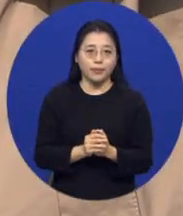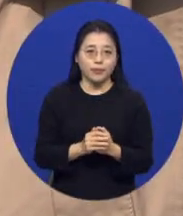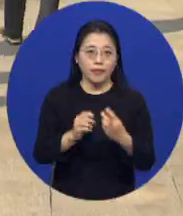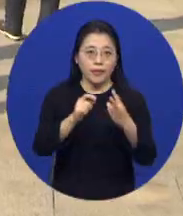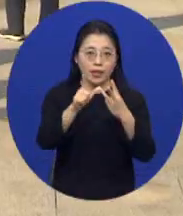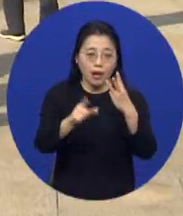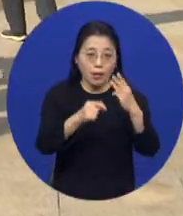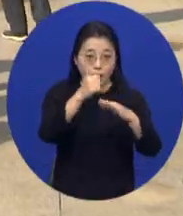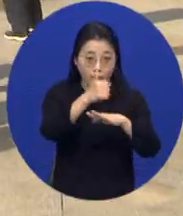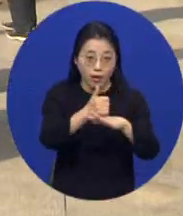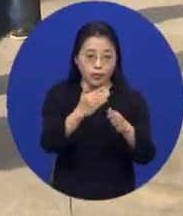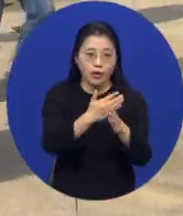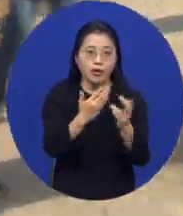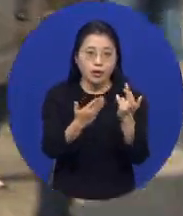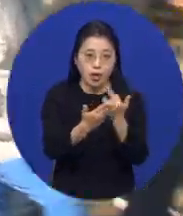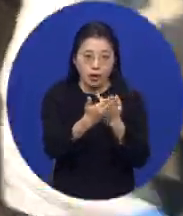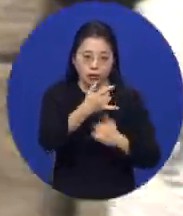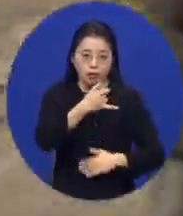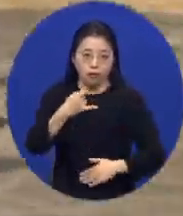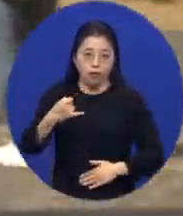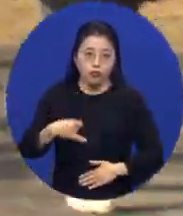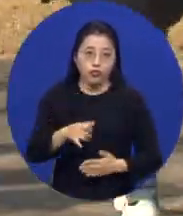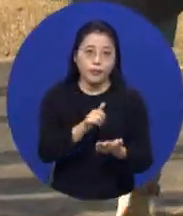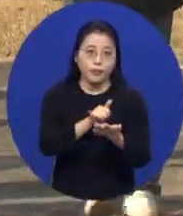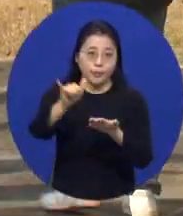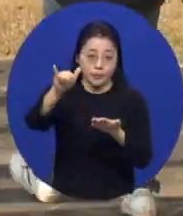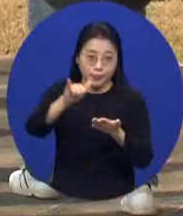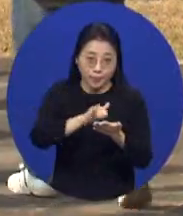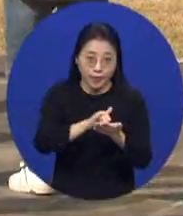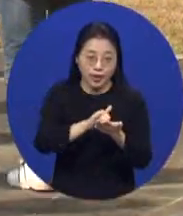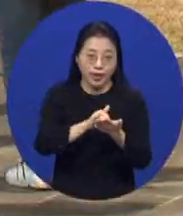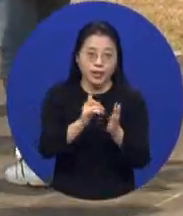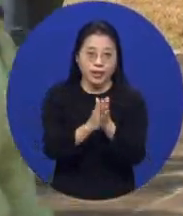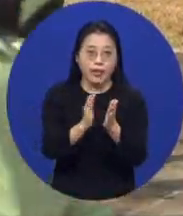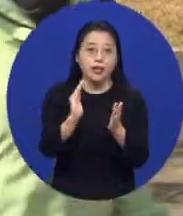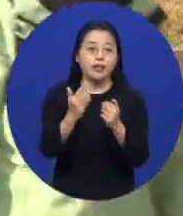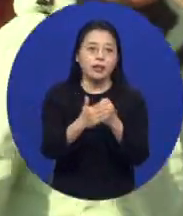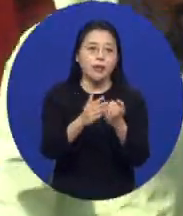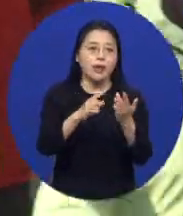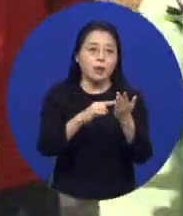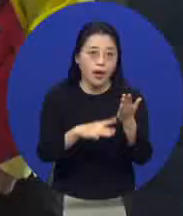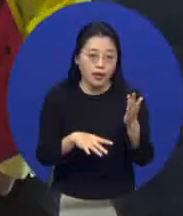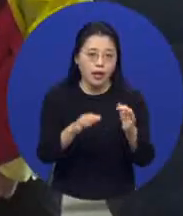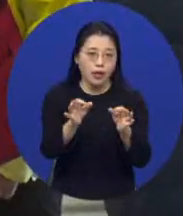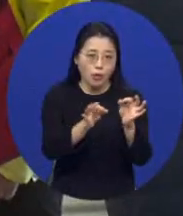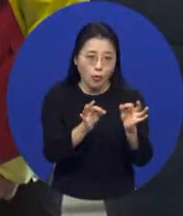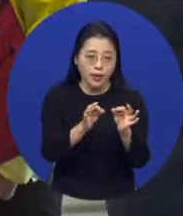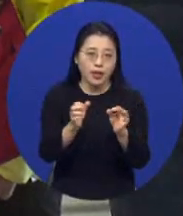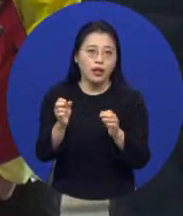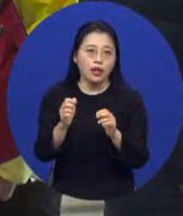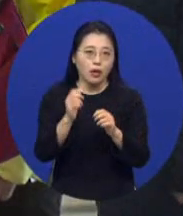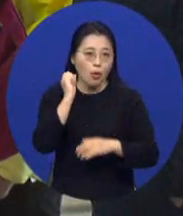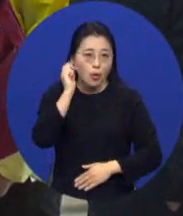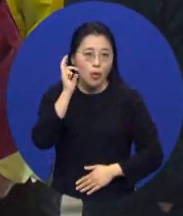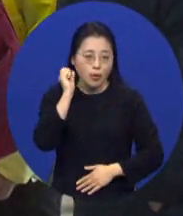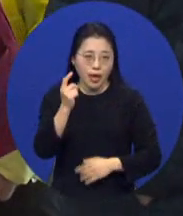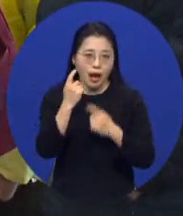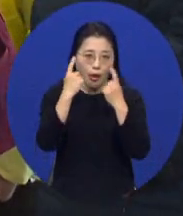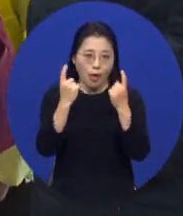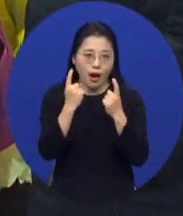제조와 중국을 있는 항공편이 본격 재개되면서 면세점과 호텔 등도 관광객 유치에 열을 올리는 가운데